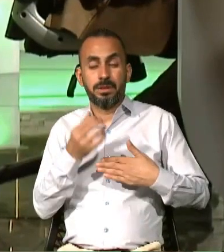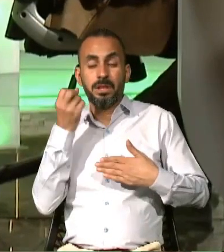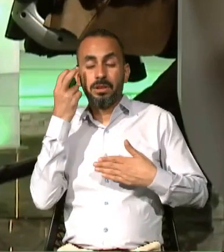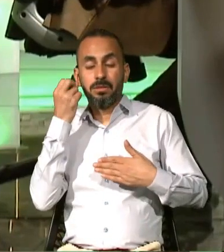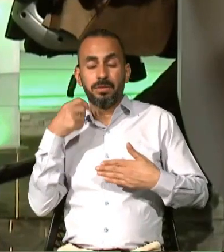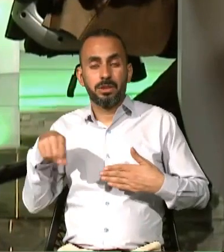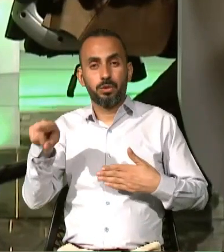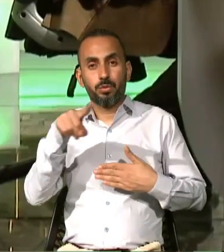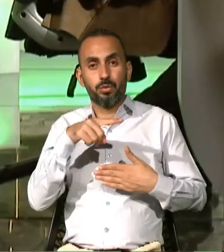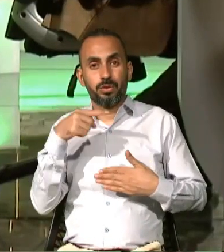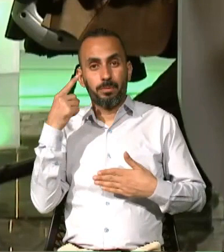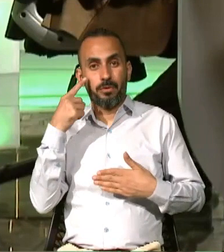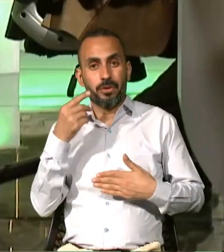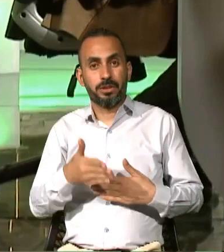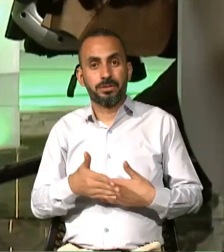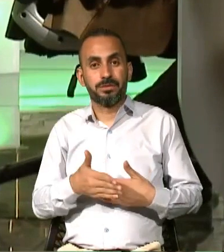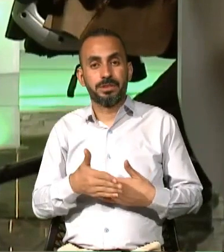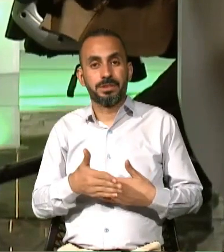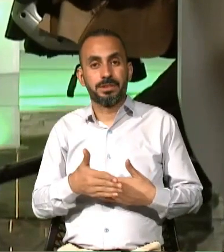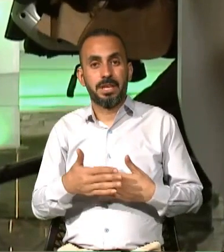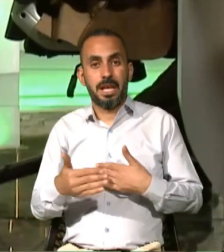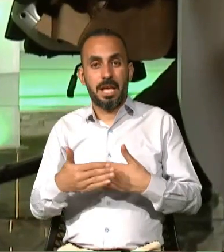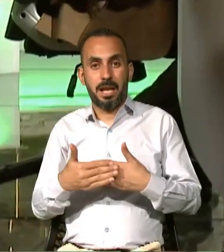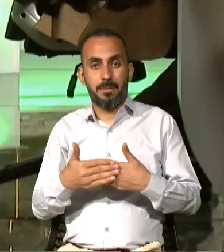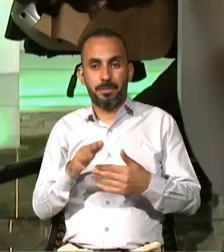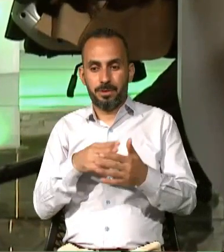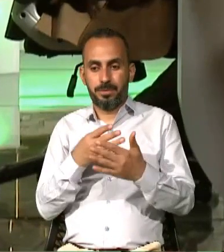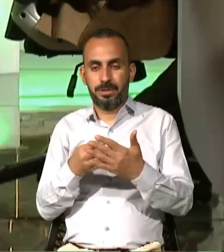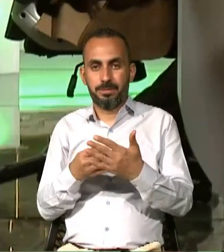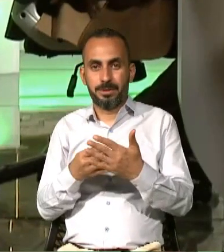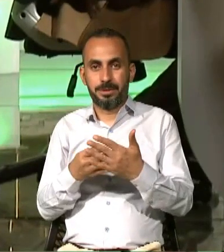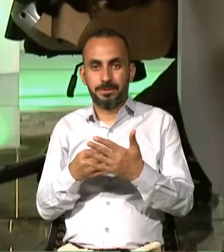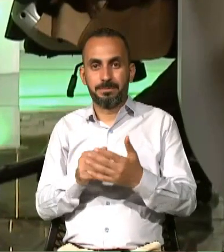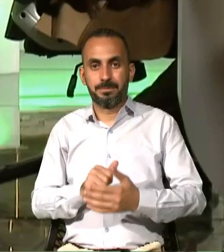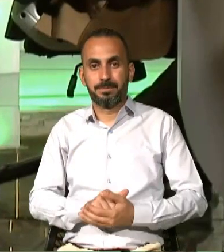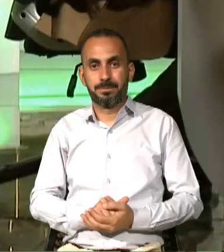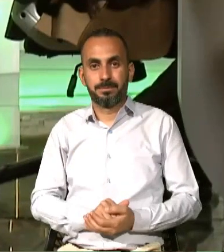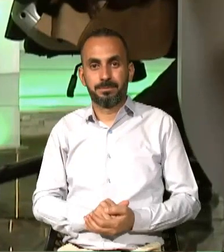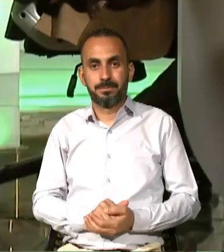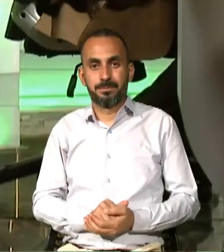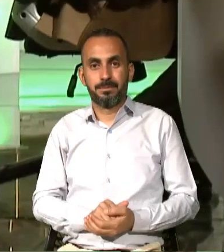كنا بنقولها قبل الحلقه التمبرولي التمبرولي حاجه